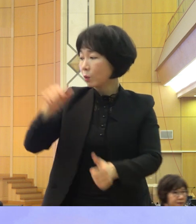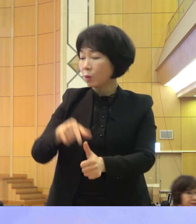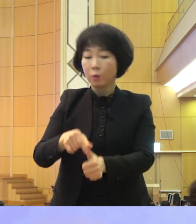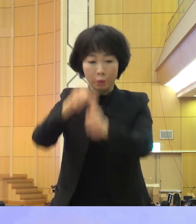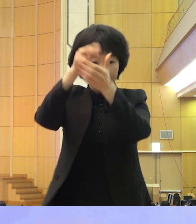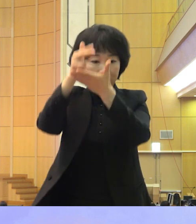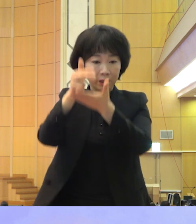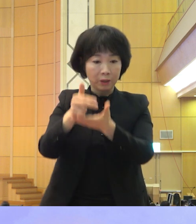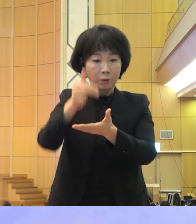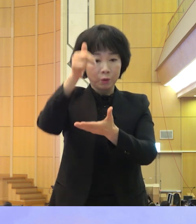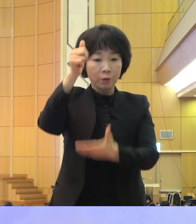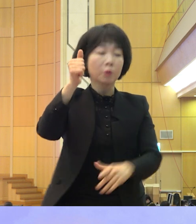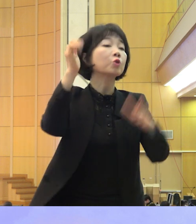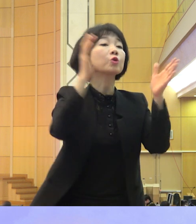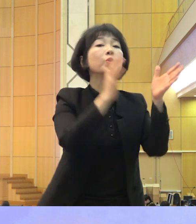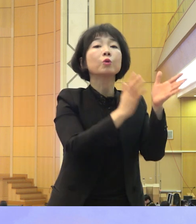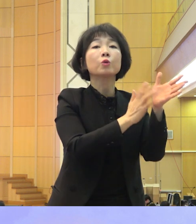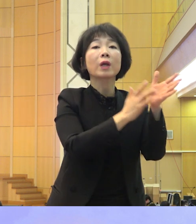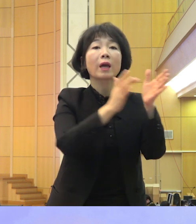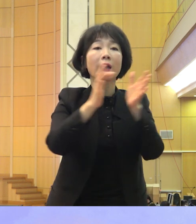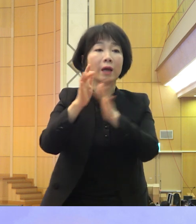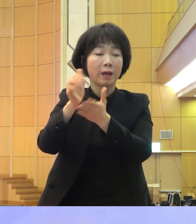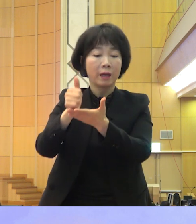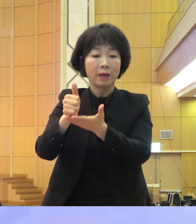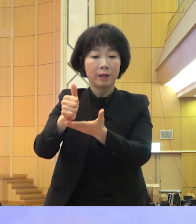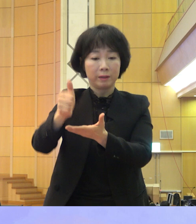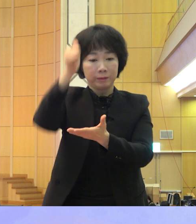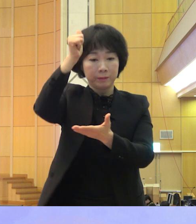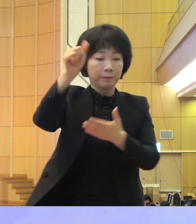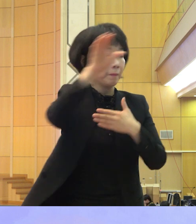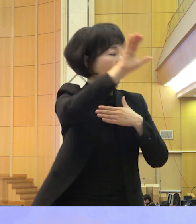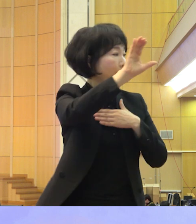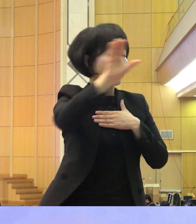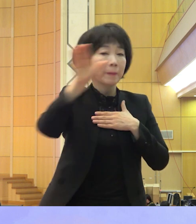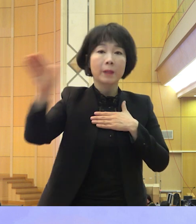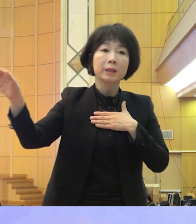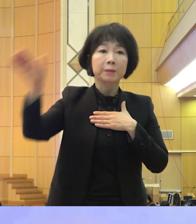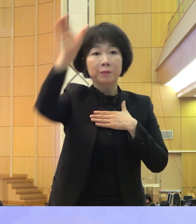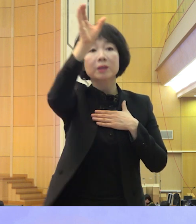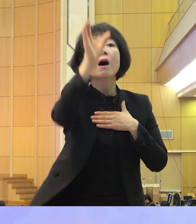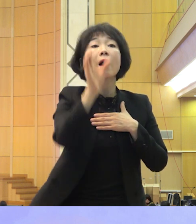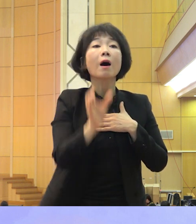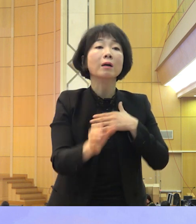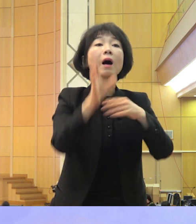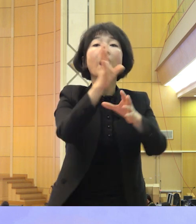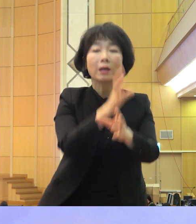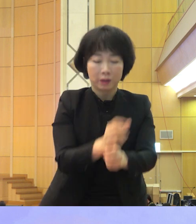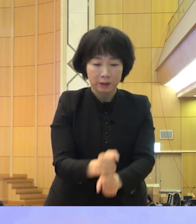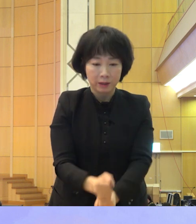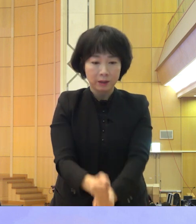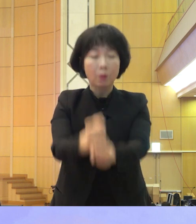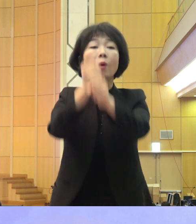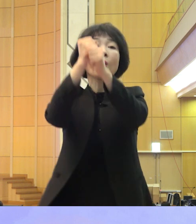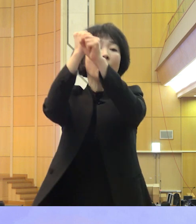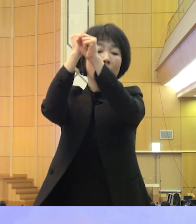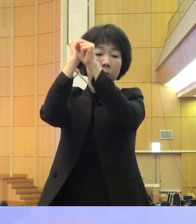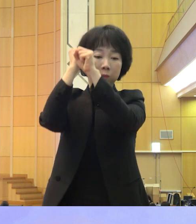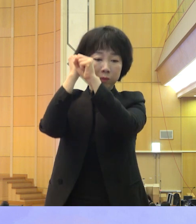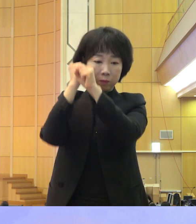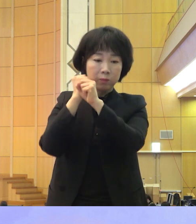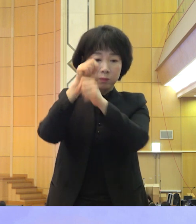따라갑시다. 우리 구주 예수 십자가